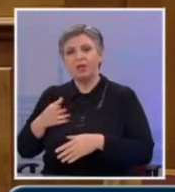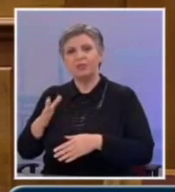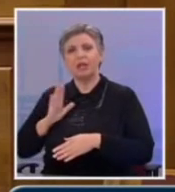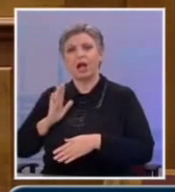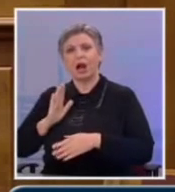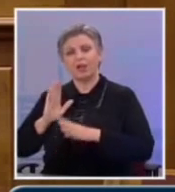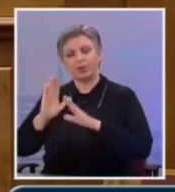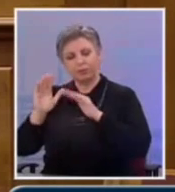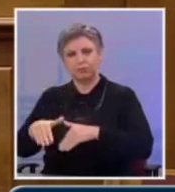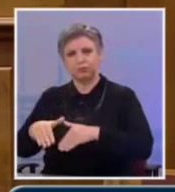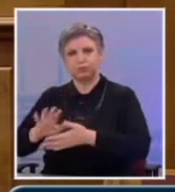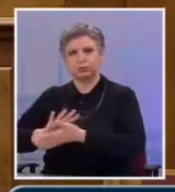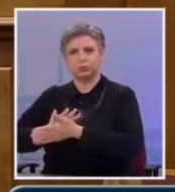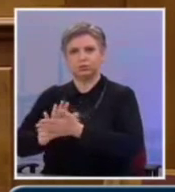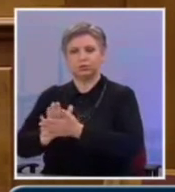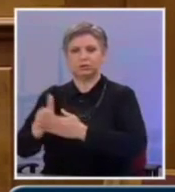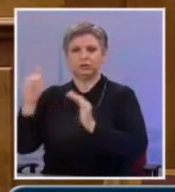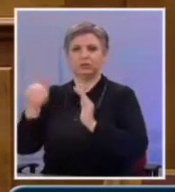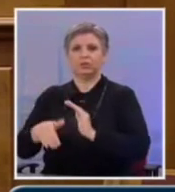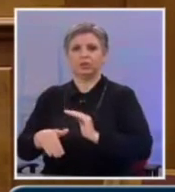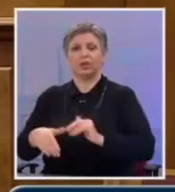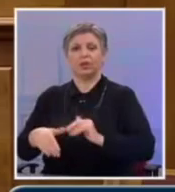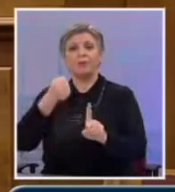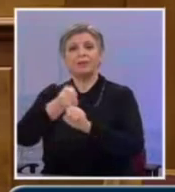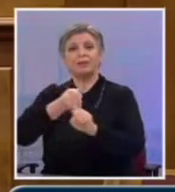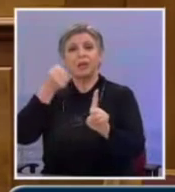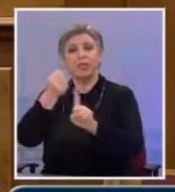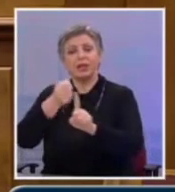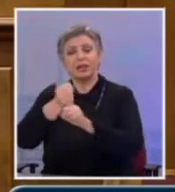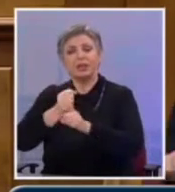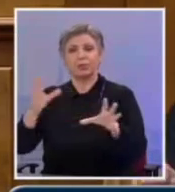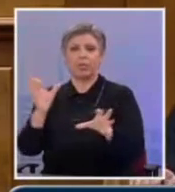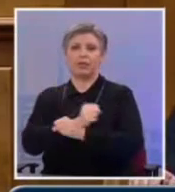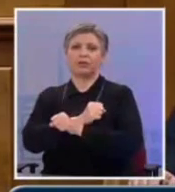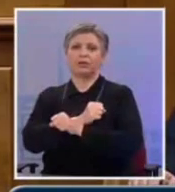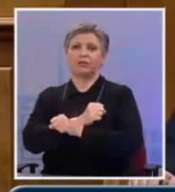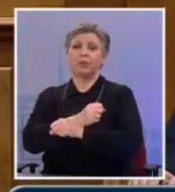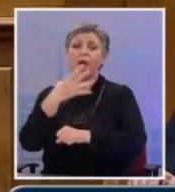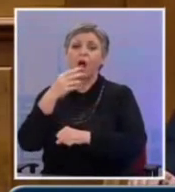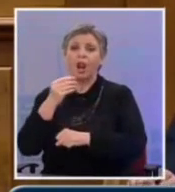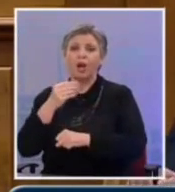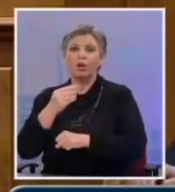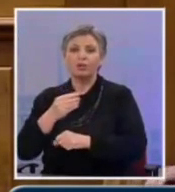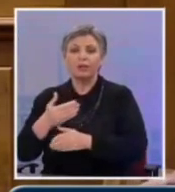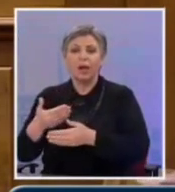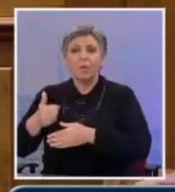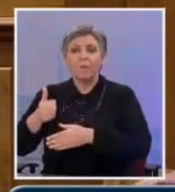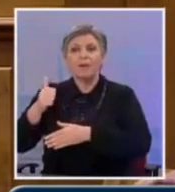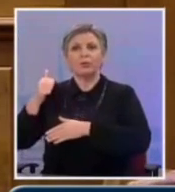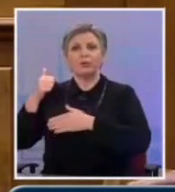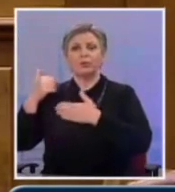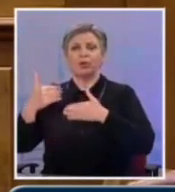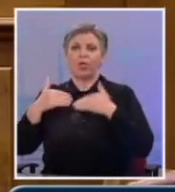αποφασισμένοι αυτό να το διεκδικήσουμε και να το πετύχουμε. Για μας δρόμος επιστροφής δεν υπάρχει. Ας το